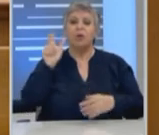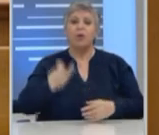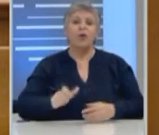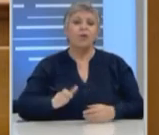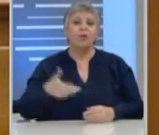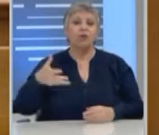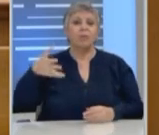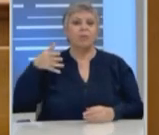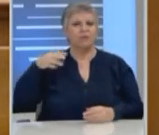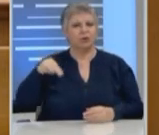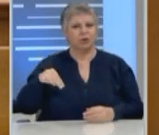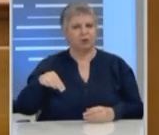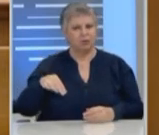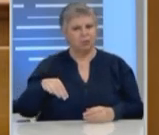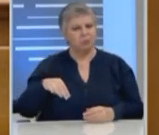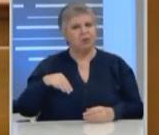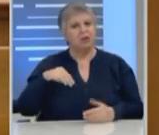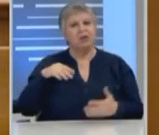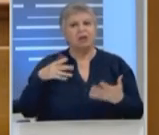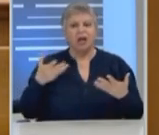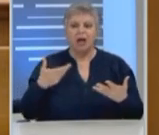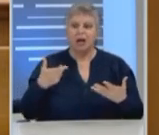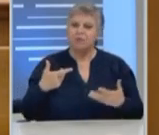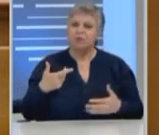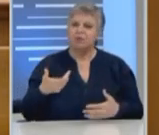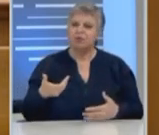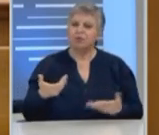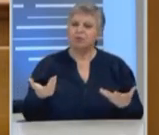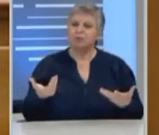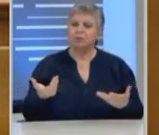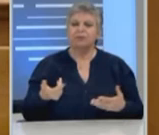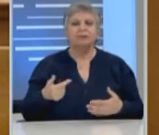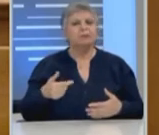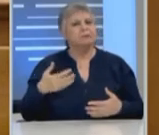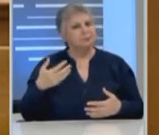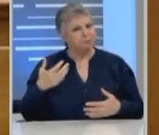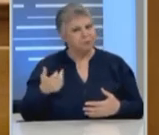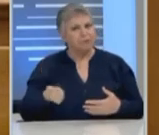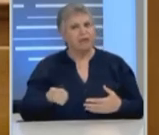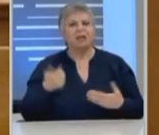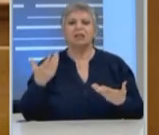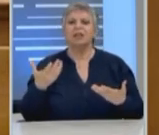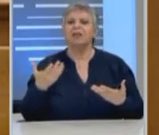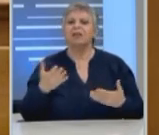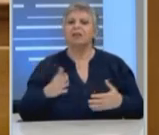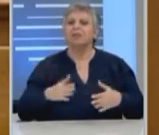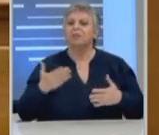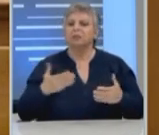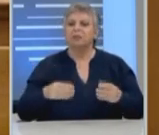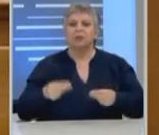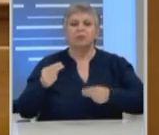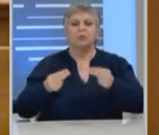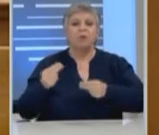και κατανοώ γιατί είναι τεράστιο δομικό πρόβλημα δομικό πρόβλημα, όχι επικοινωνιακό,